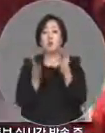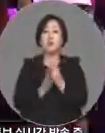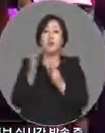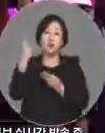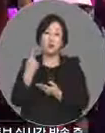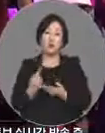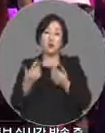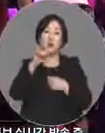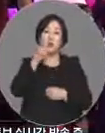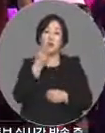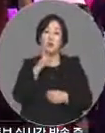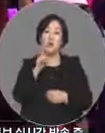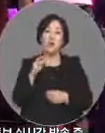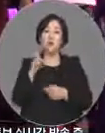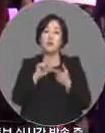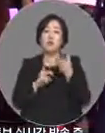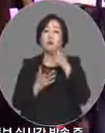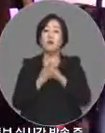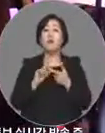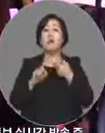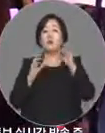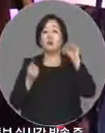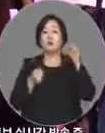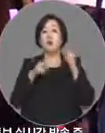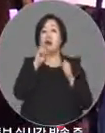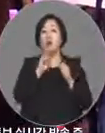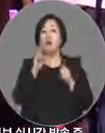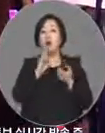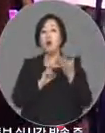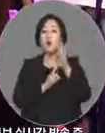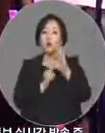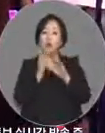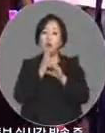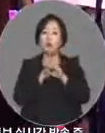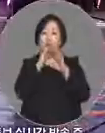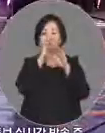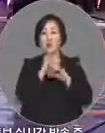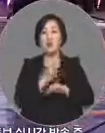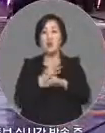가수 글렌체크가 선보이는 춤과 음악 공연을 감상할 수 있습니다.